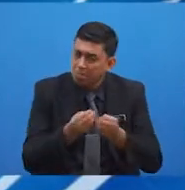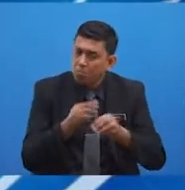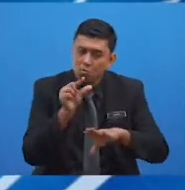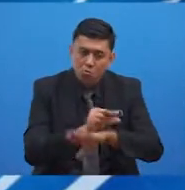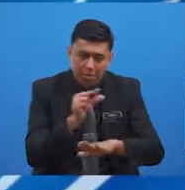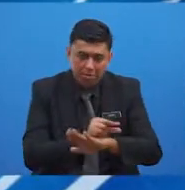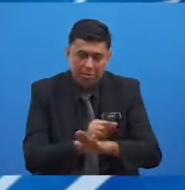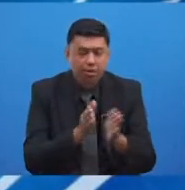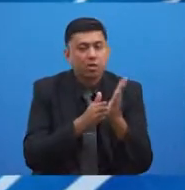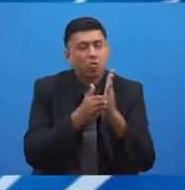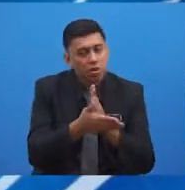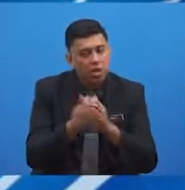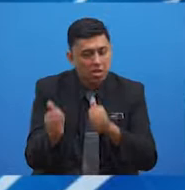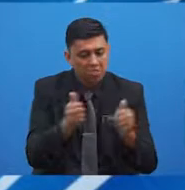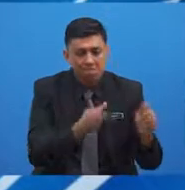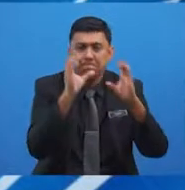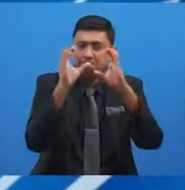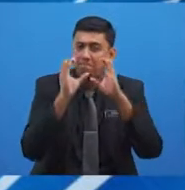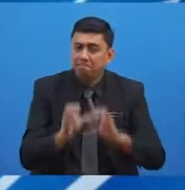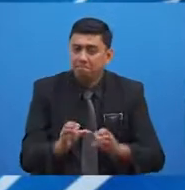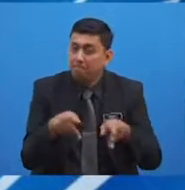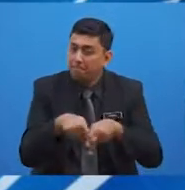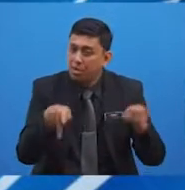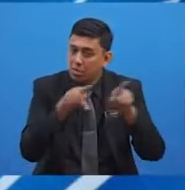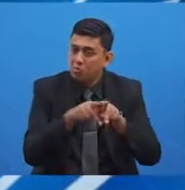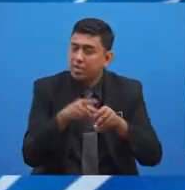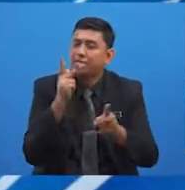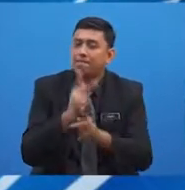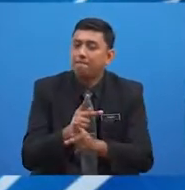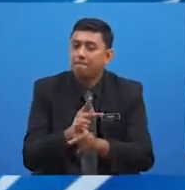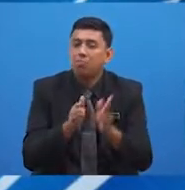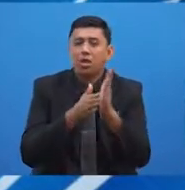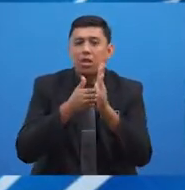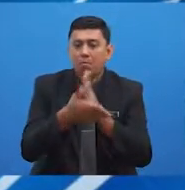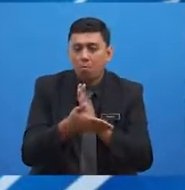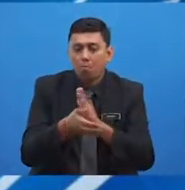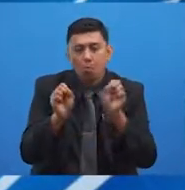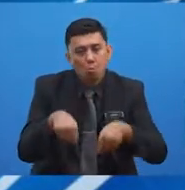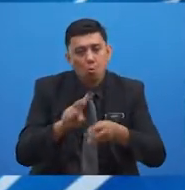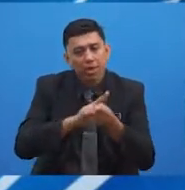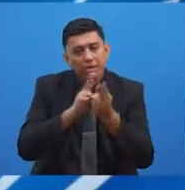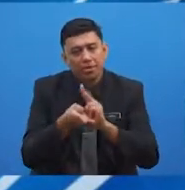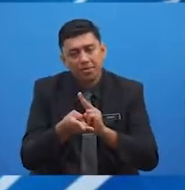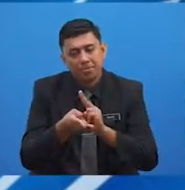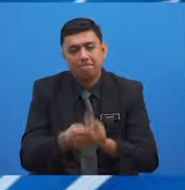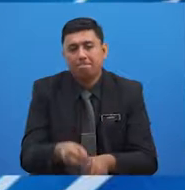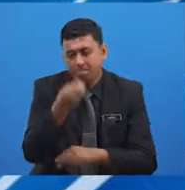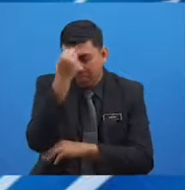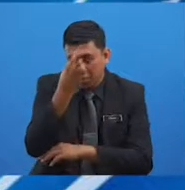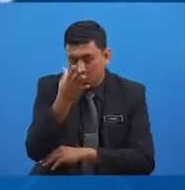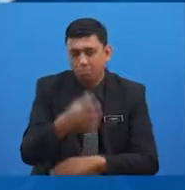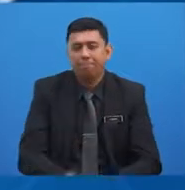digunakan oleh atur cara perlulah disimpan oleh pemboleh ubah yang